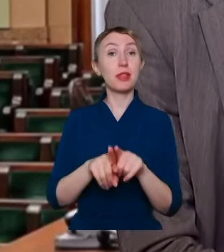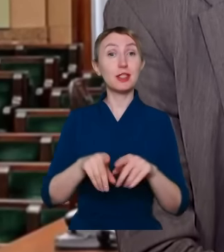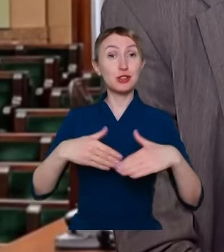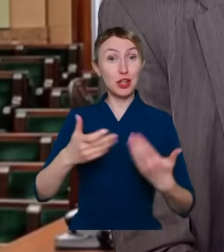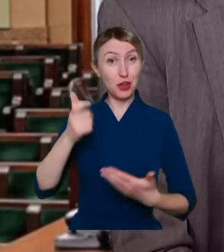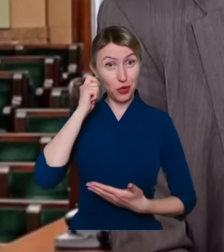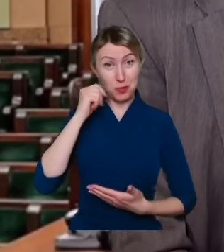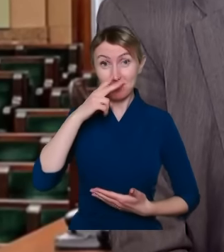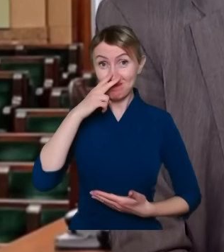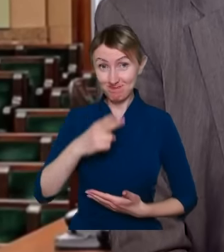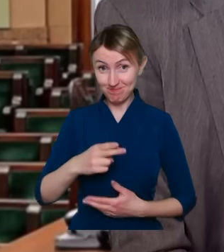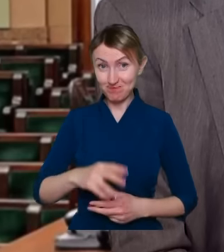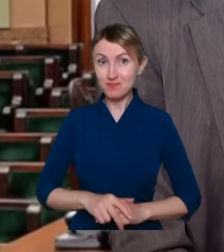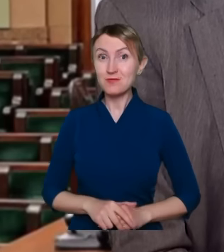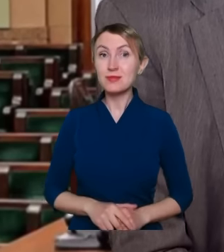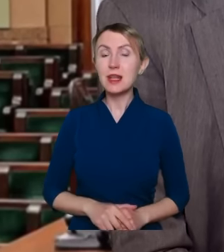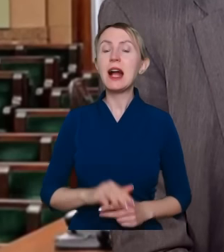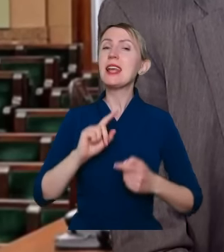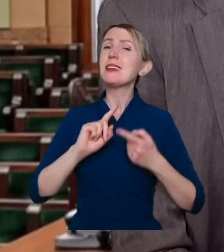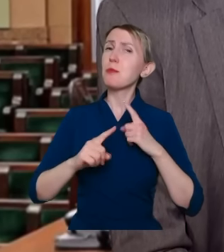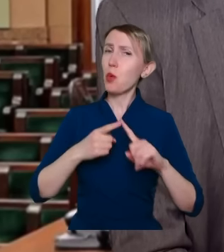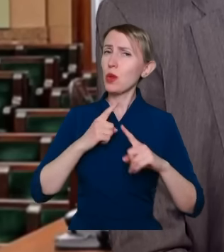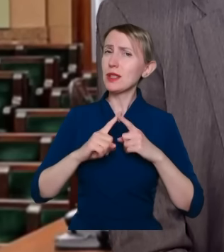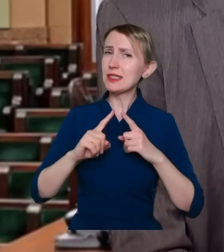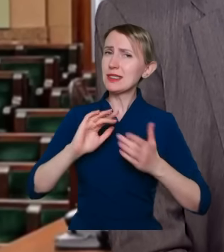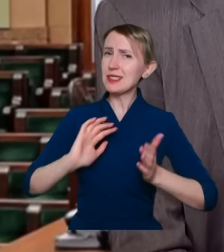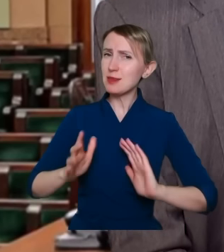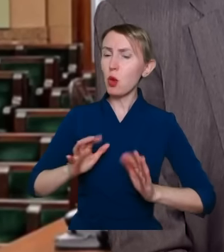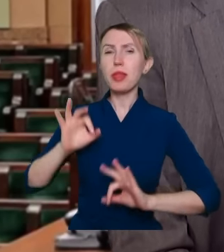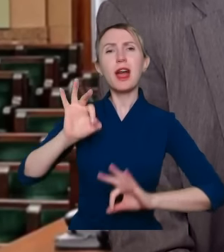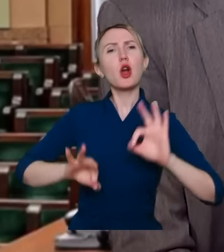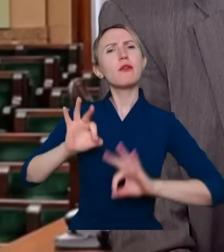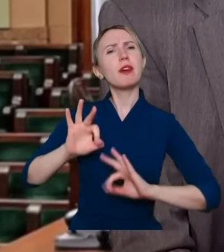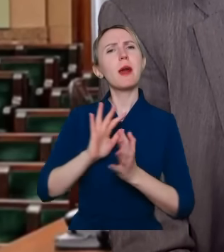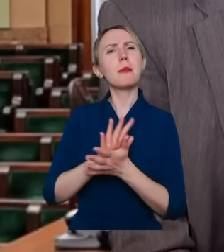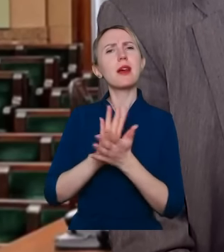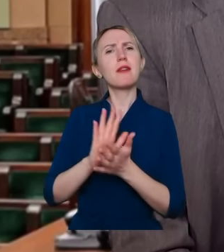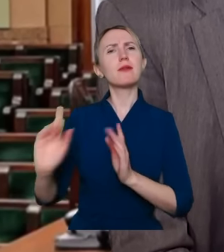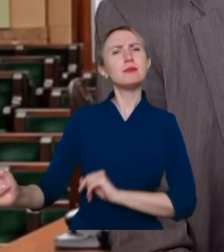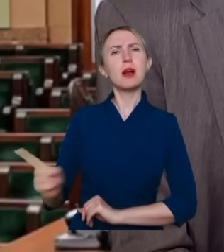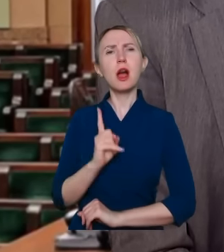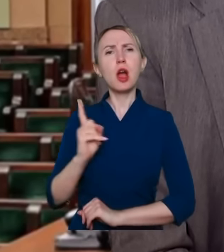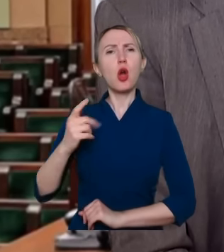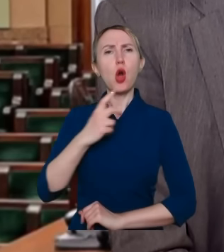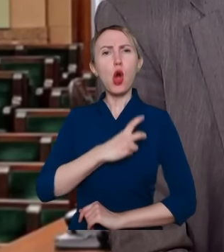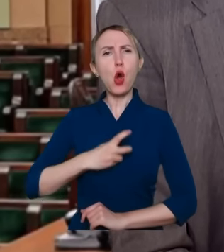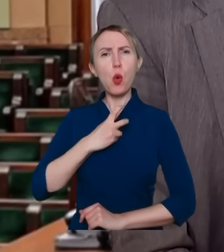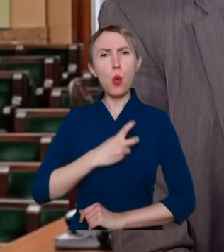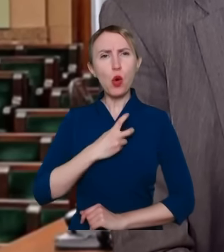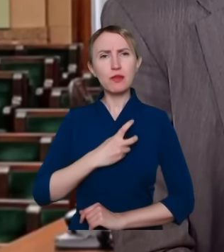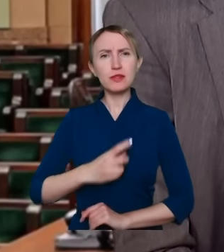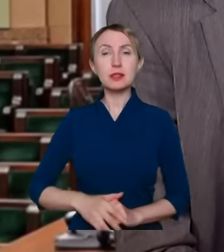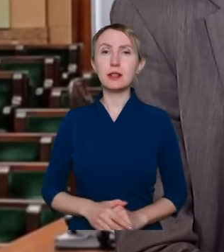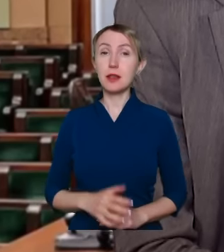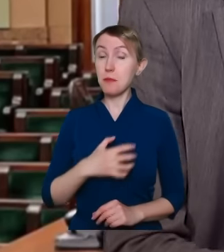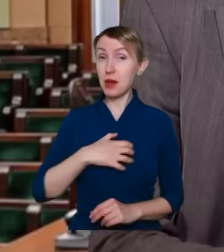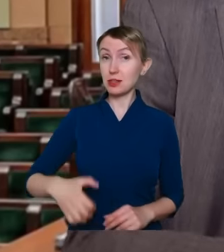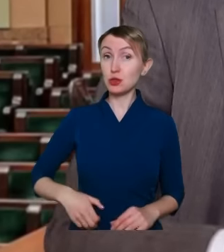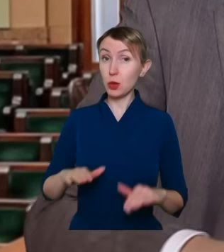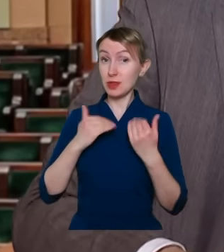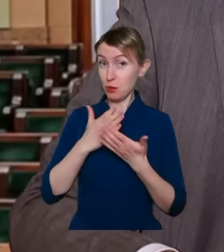odczuć ale w tym politycznym wymiarze na konferencję prasow Szymon Hołownia No i czy Marszałek Sejmu